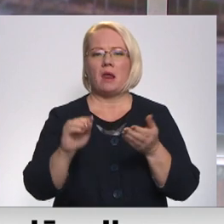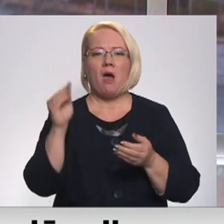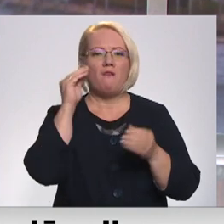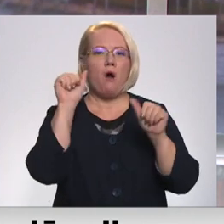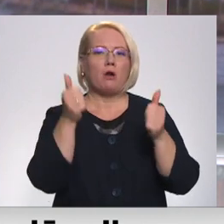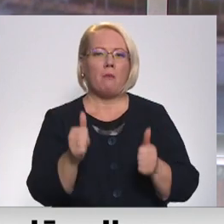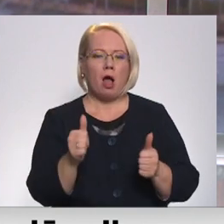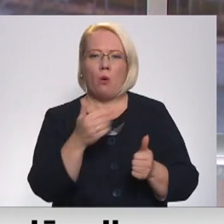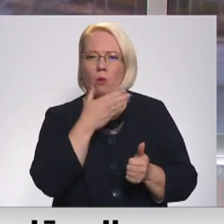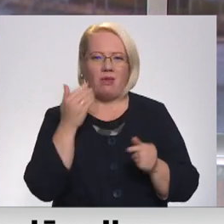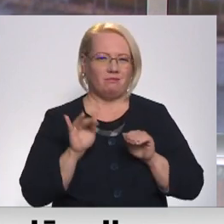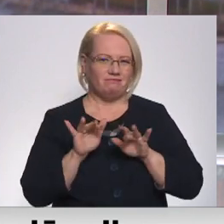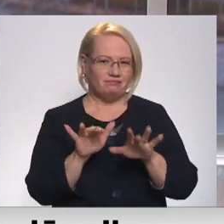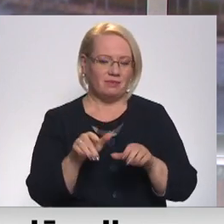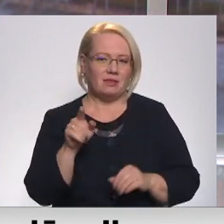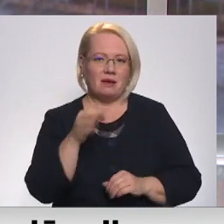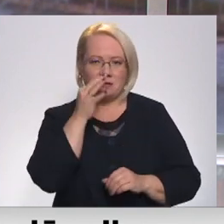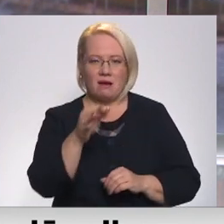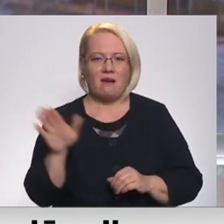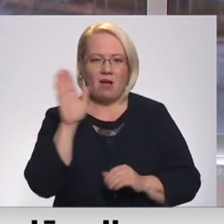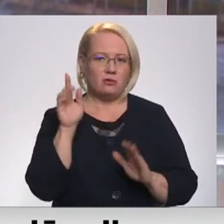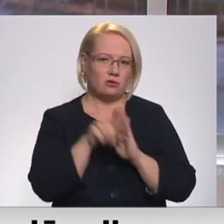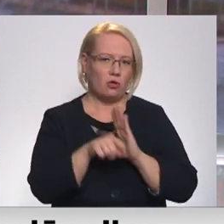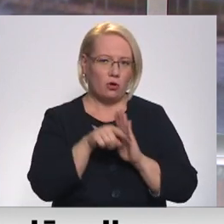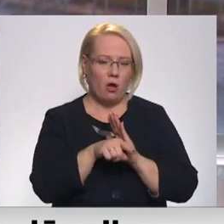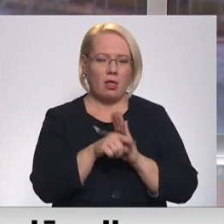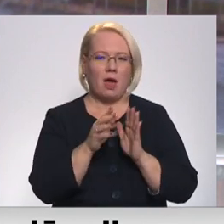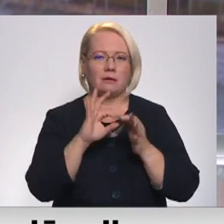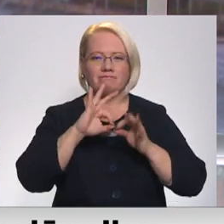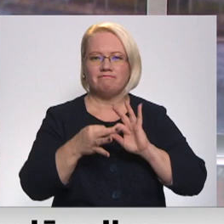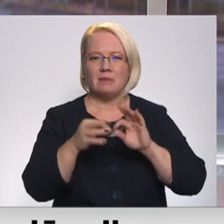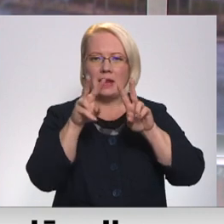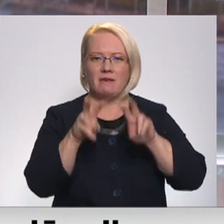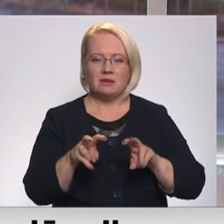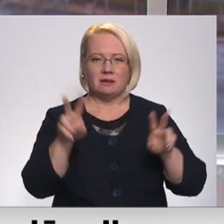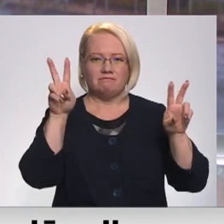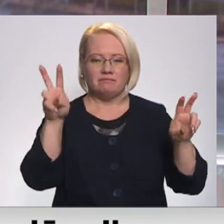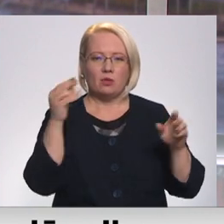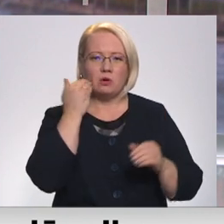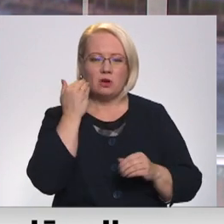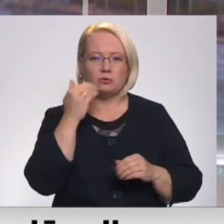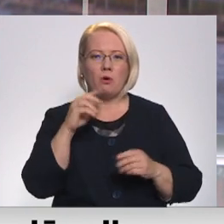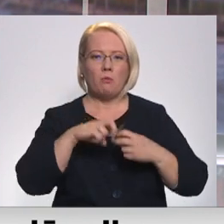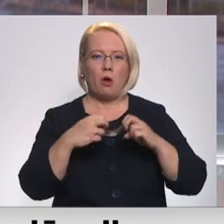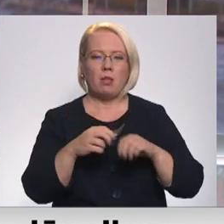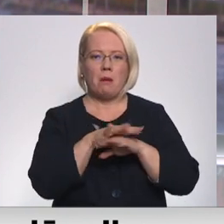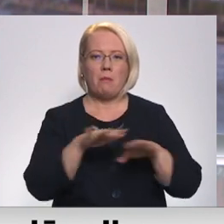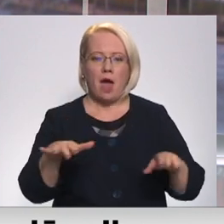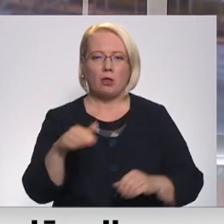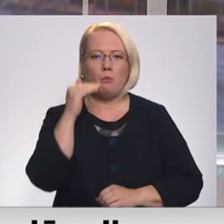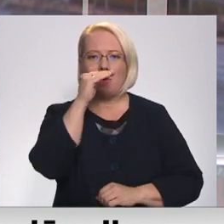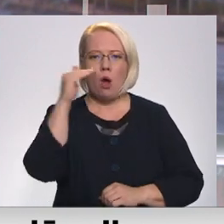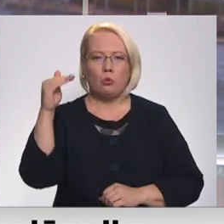un nav pēc būtības. Tā secina valsts kontrole plašā revīzijā ar nosaukumu problēmu bērni pieaugušo neizdarības